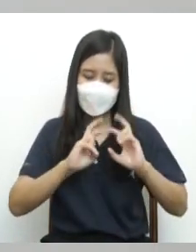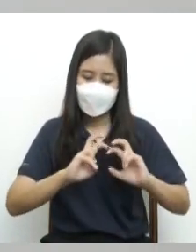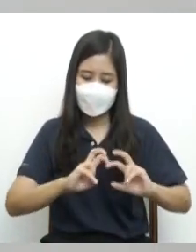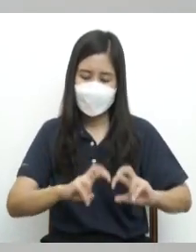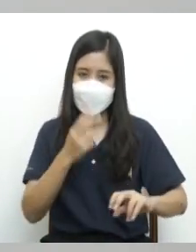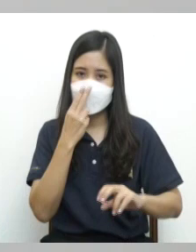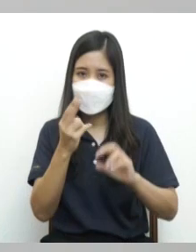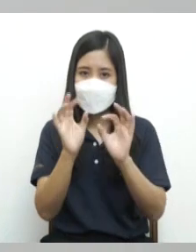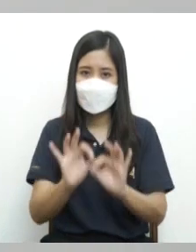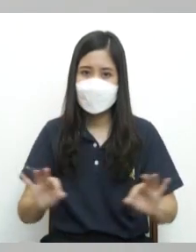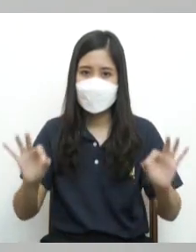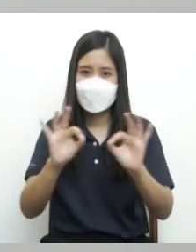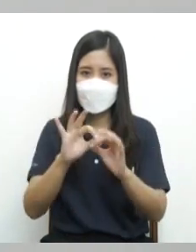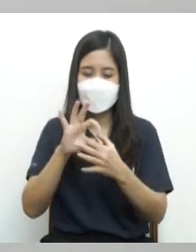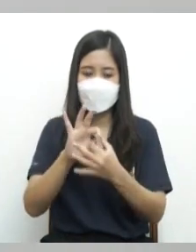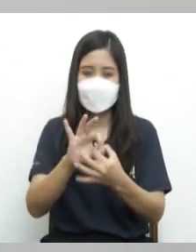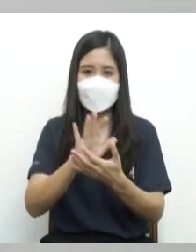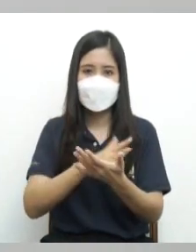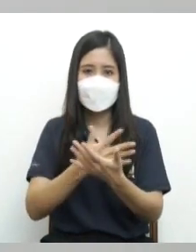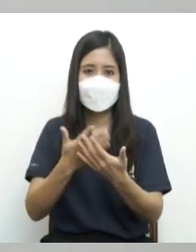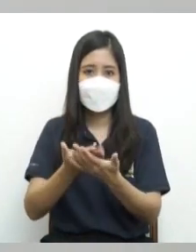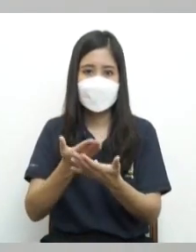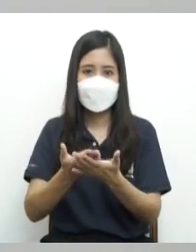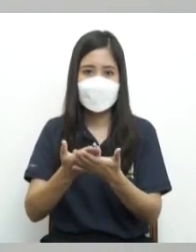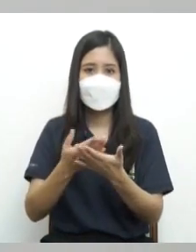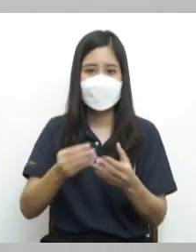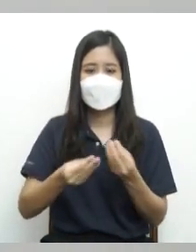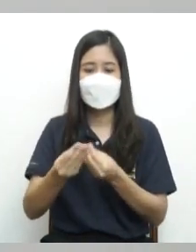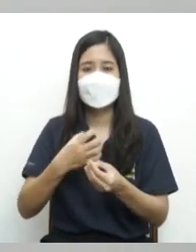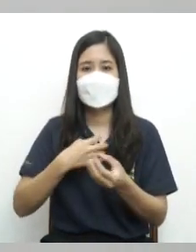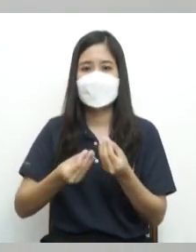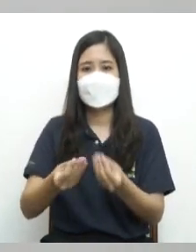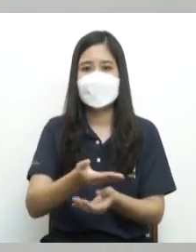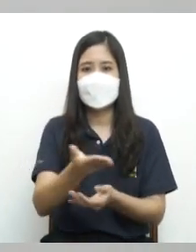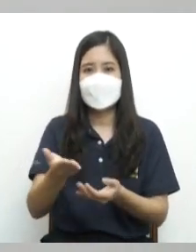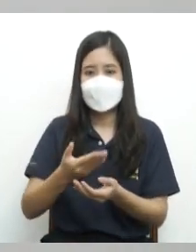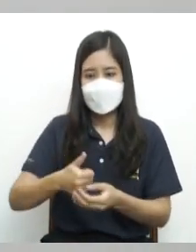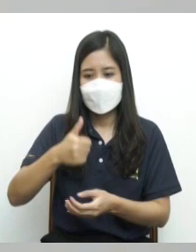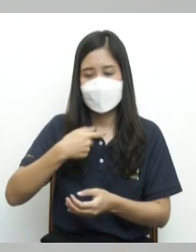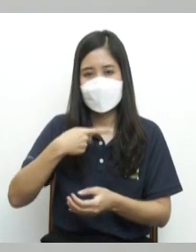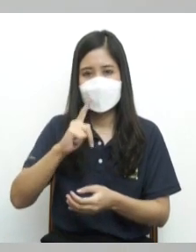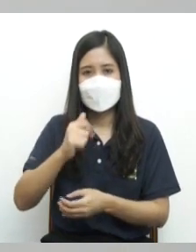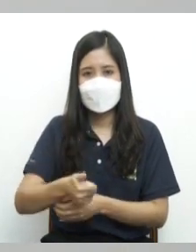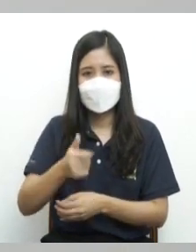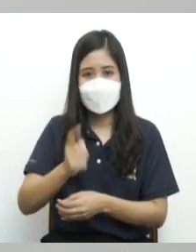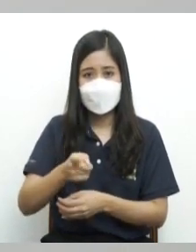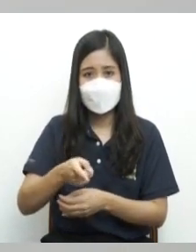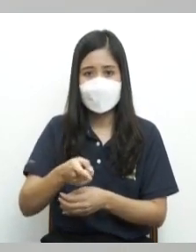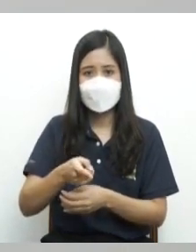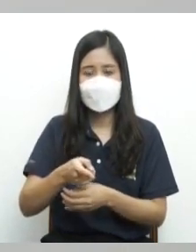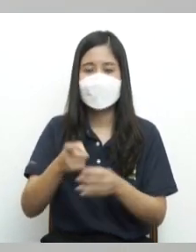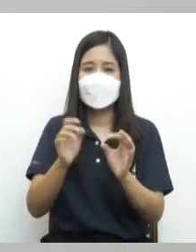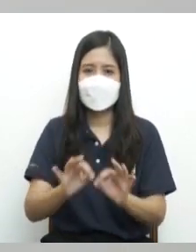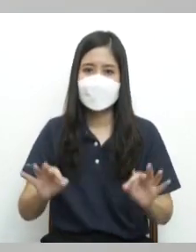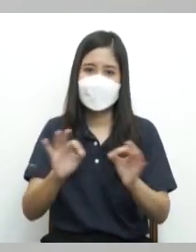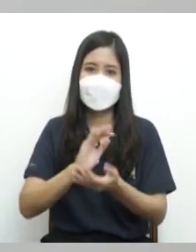วก็ทีมผู้บริหารกบข.ทุกท่านเนี่ยตั้งใจมากอยากทำรายการให้ดีเพื่อท่านได้ใช้ประโยชน์จริงๆนะคะเพราะว่าคุณครูก็เป็นคนสำคัญของประเทศ